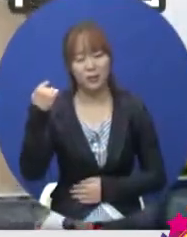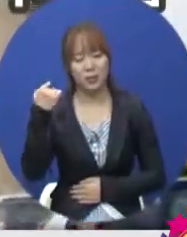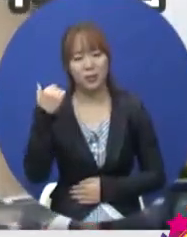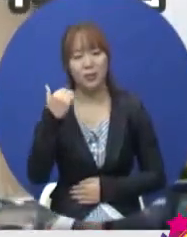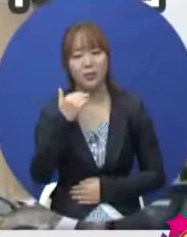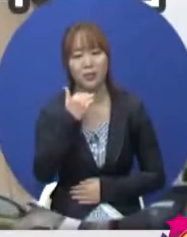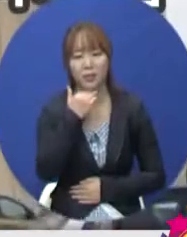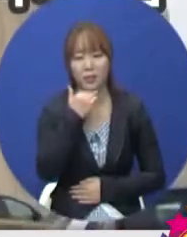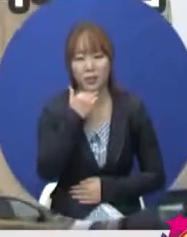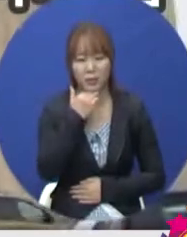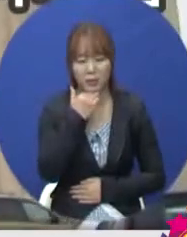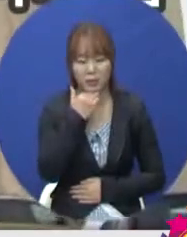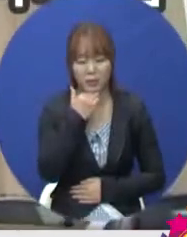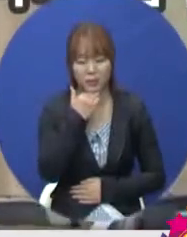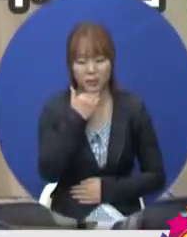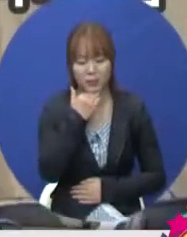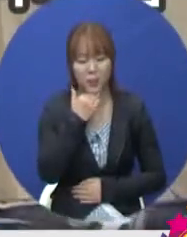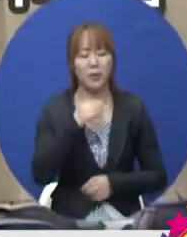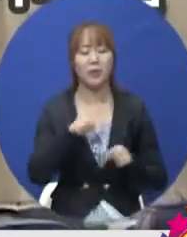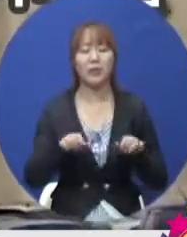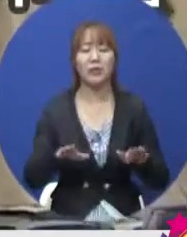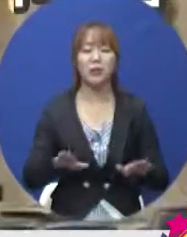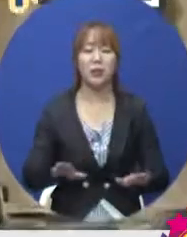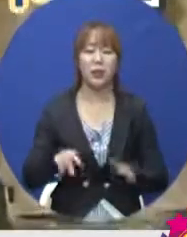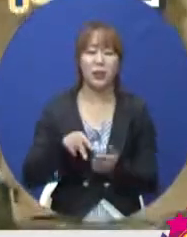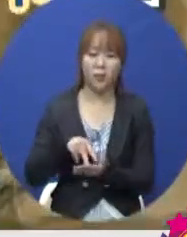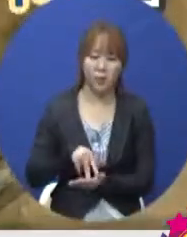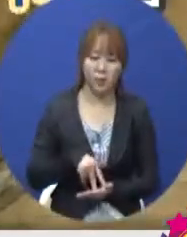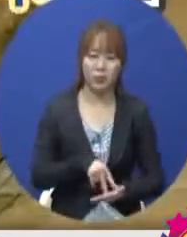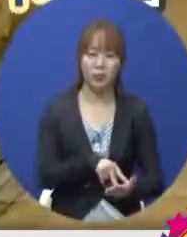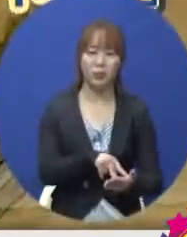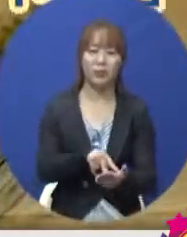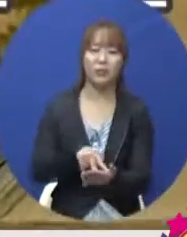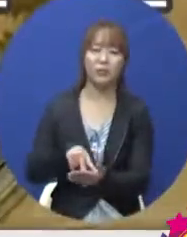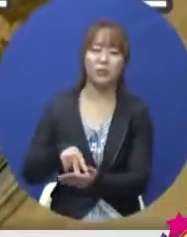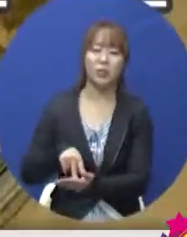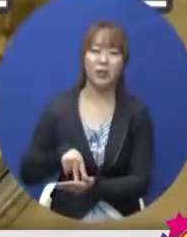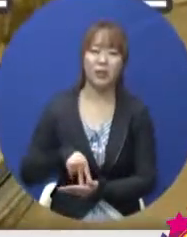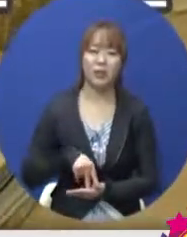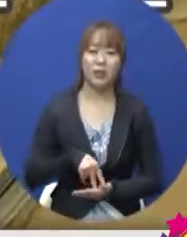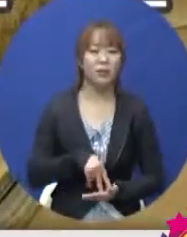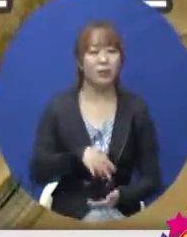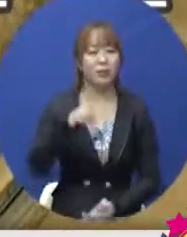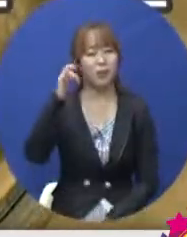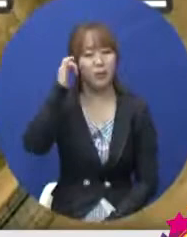어제는 기다림에 오늘은 외로움